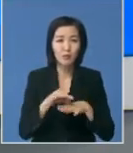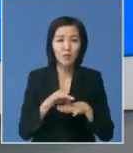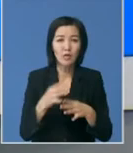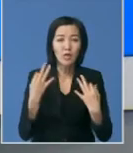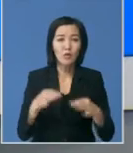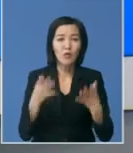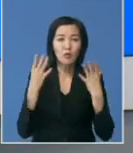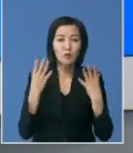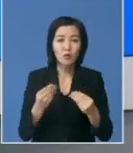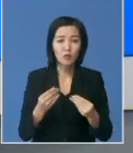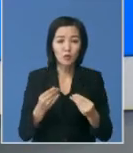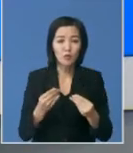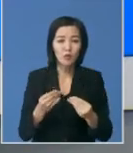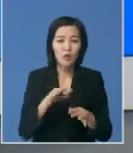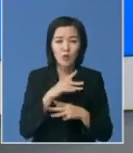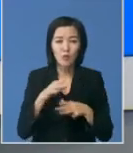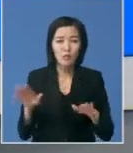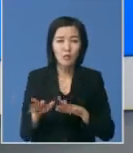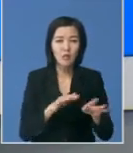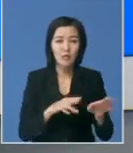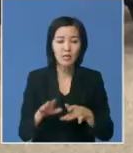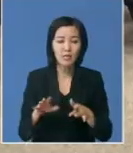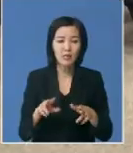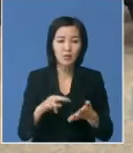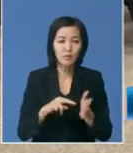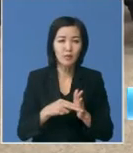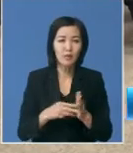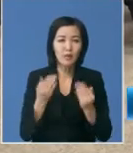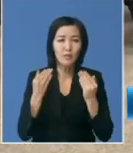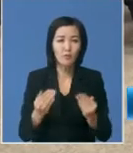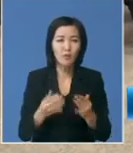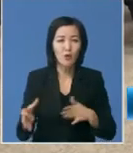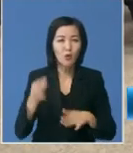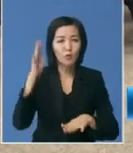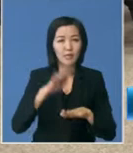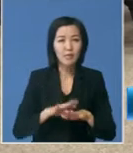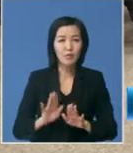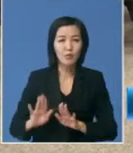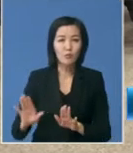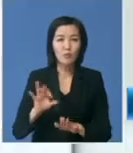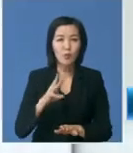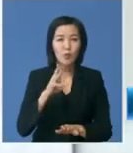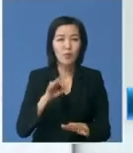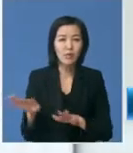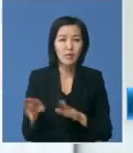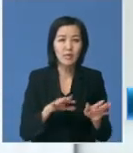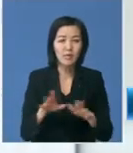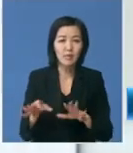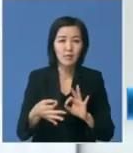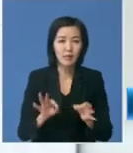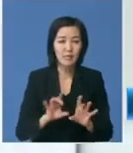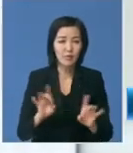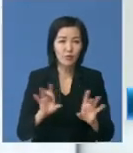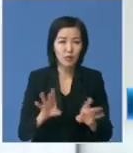тәуелсіздік күніне жоспарланған. Өңірлік коммуникациялар қызметінің баспасөз мәслихатында облыс әкімінің орынбасары Жақсылық Омар осы шаралардың